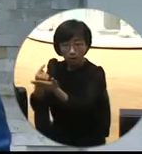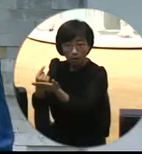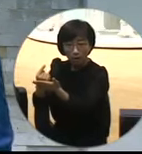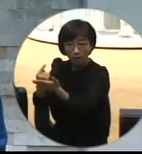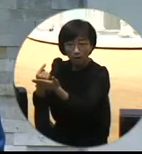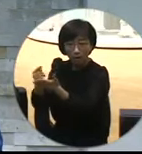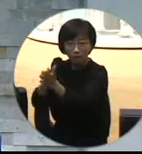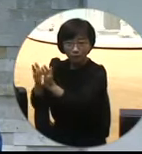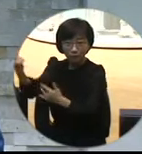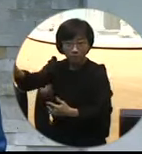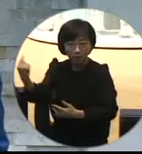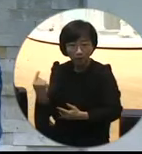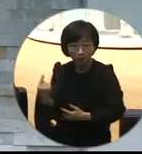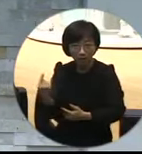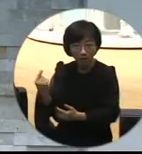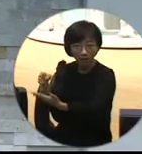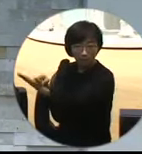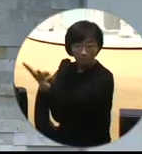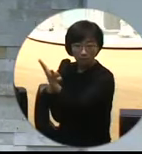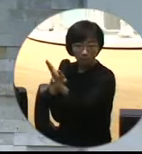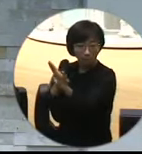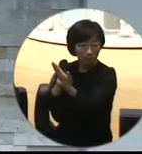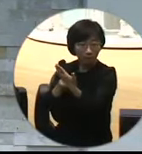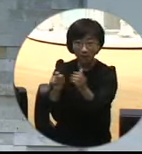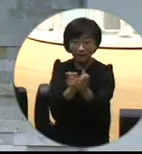그런데 갑자기 예수님께서 나타나니까